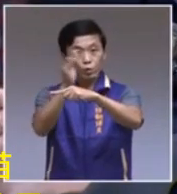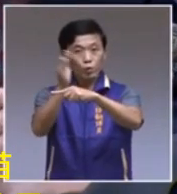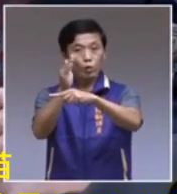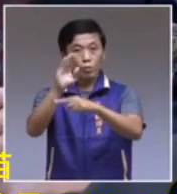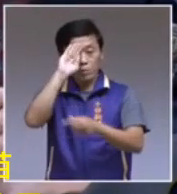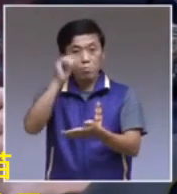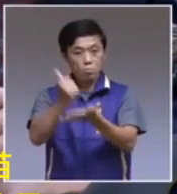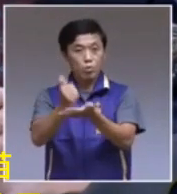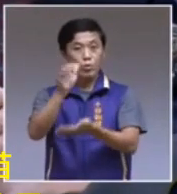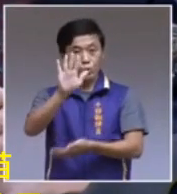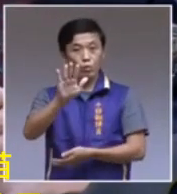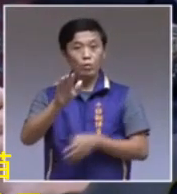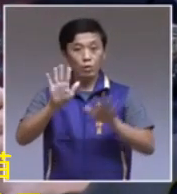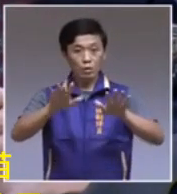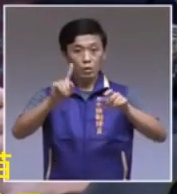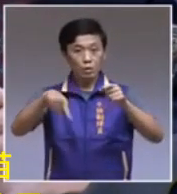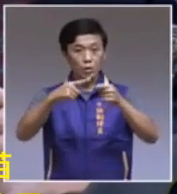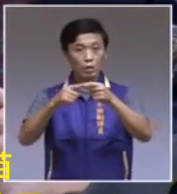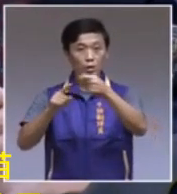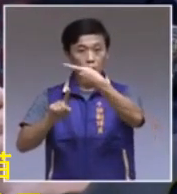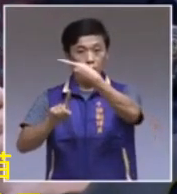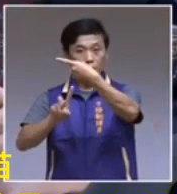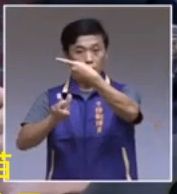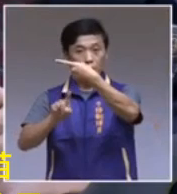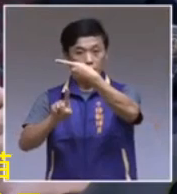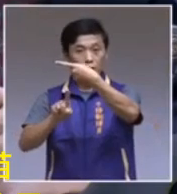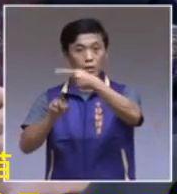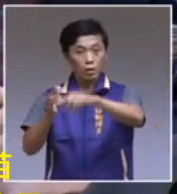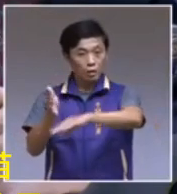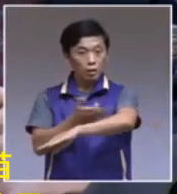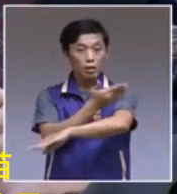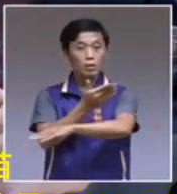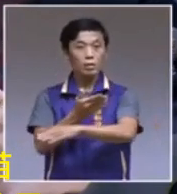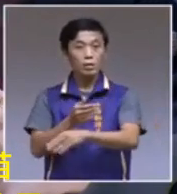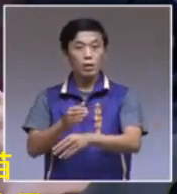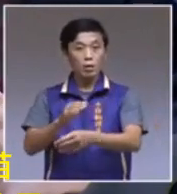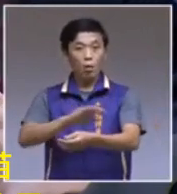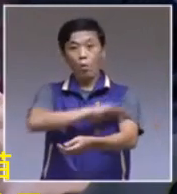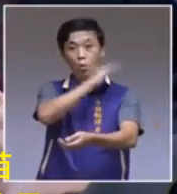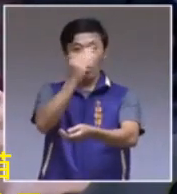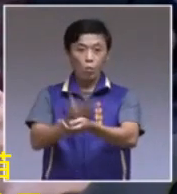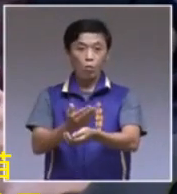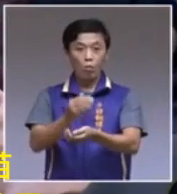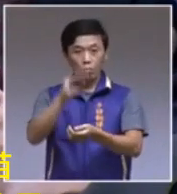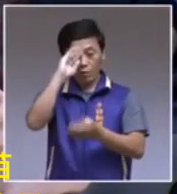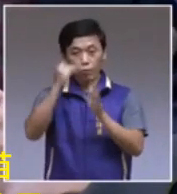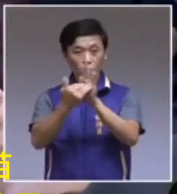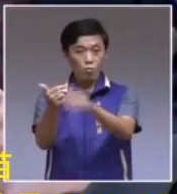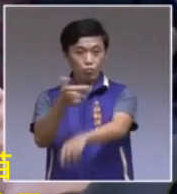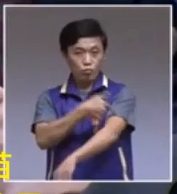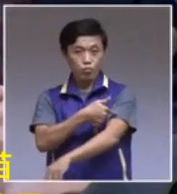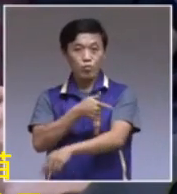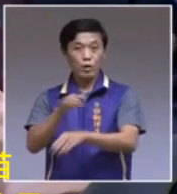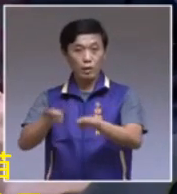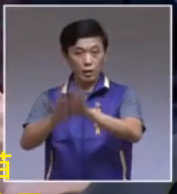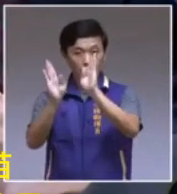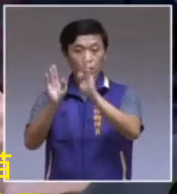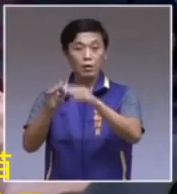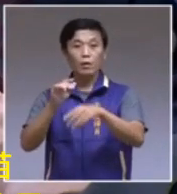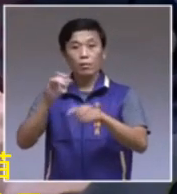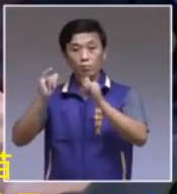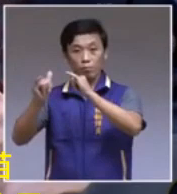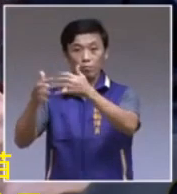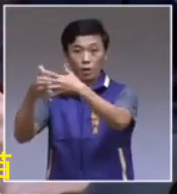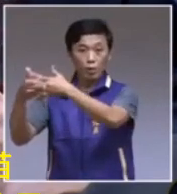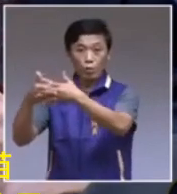那从今年1月21号开始大规模的注射以来，那美国的大于80岁。